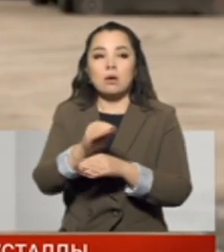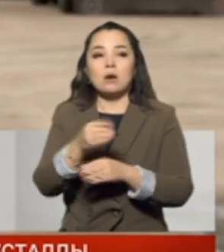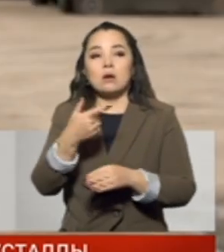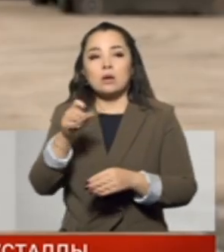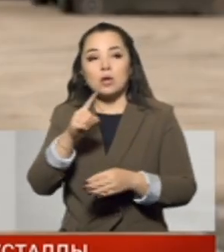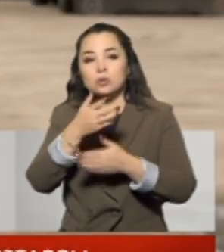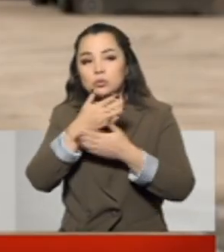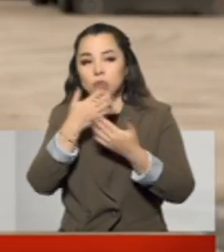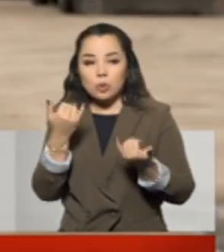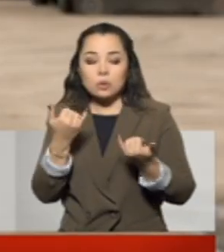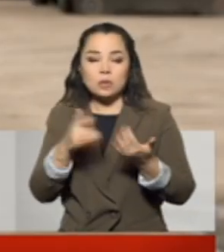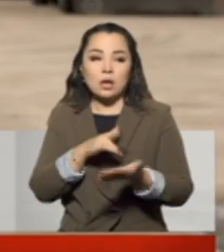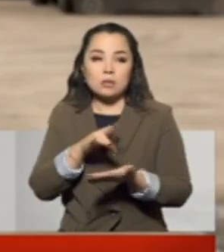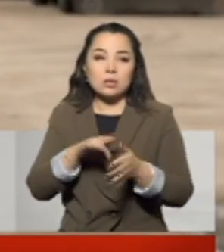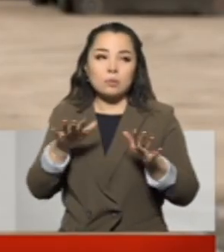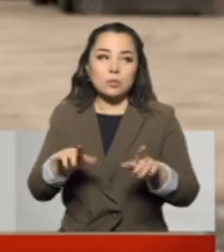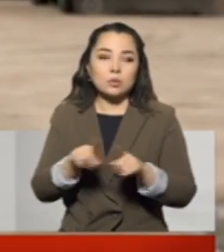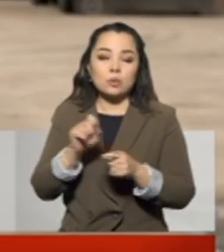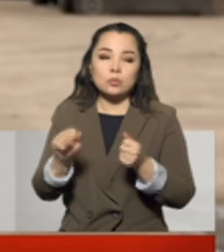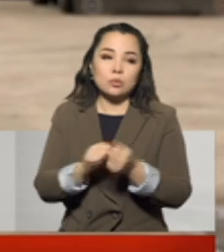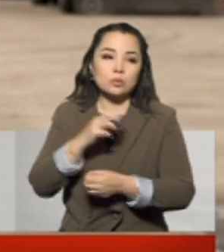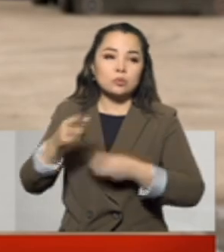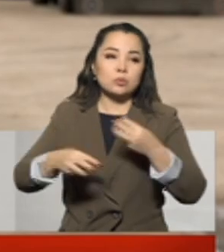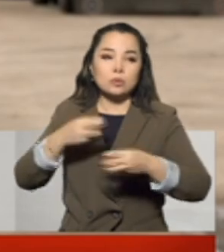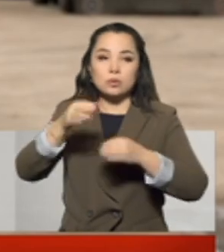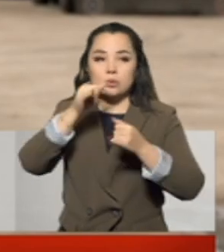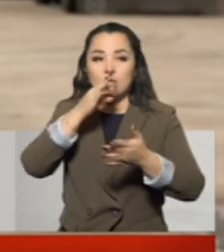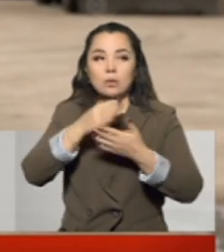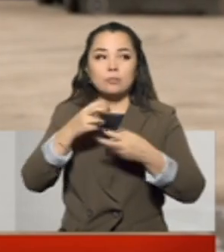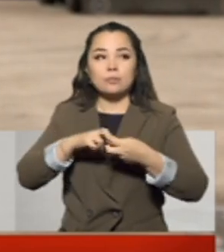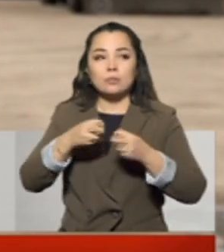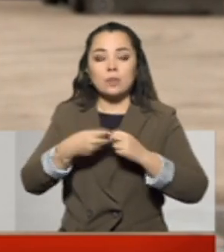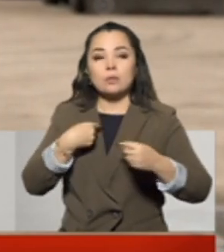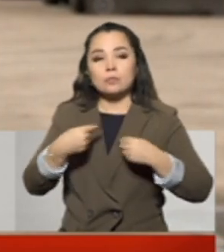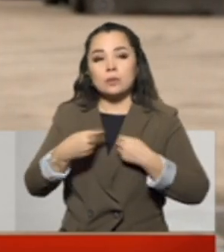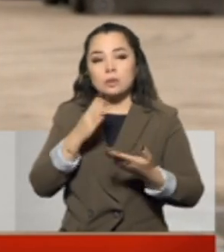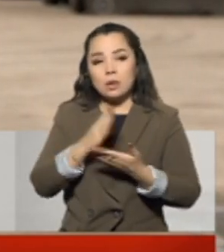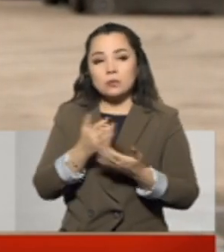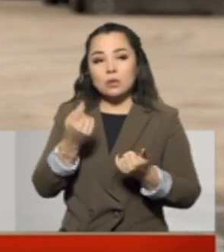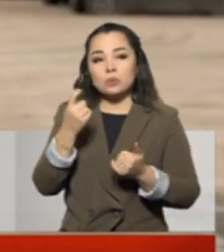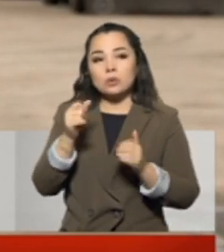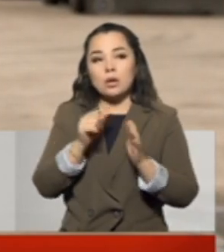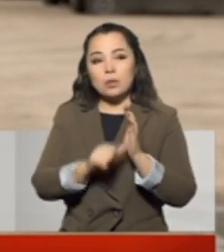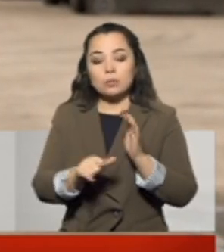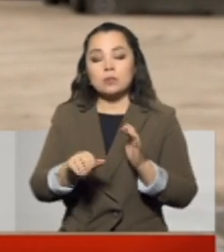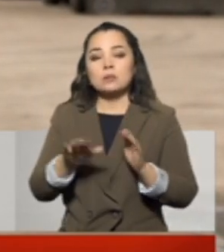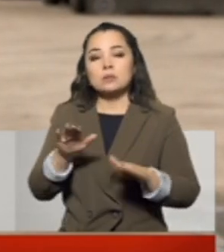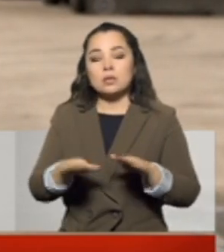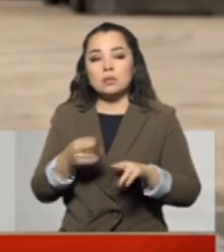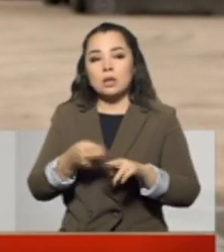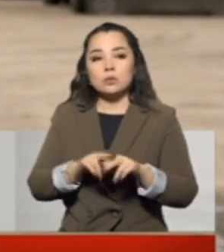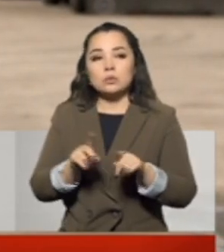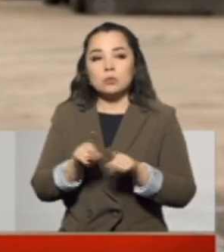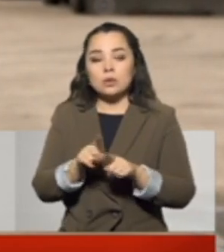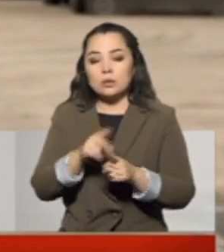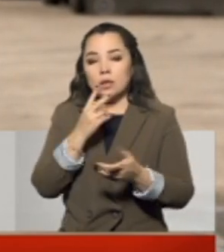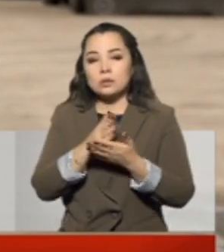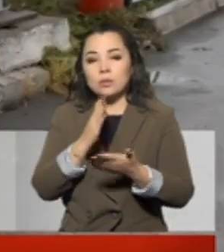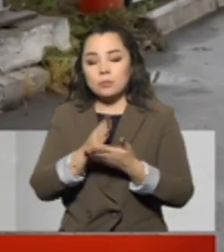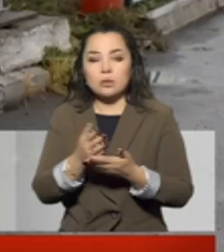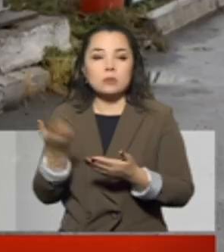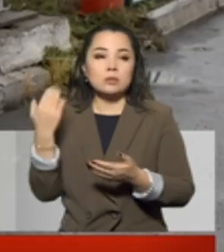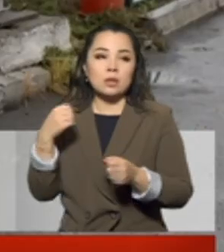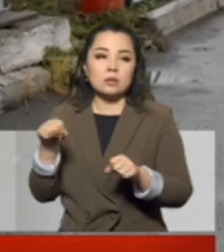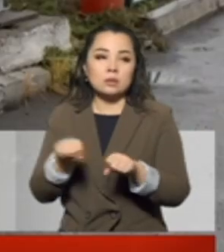қала бойынша, біз Астанадан алып келуге мәжбүр болып жатырмыз. Газдың бағасы одан кейін 160 теңгеден 180 теңгеден басында сатып